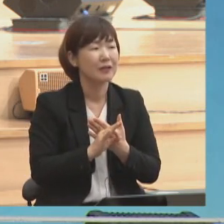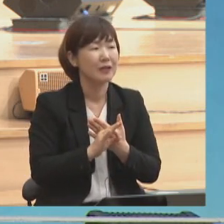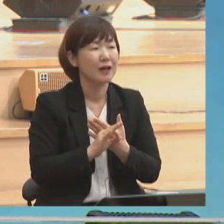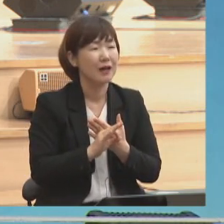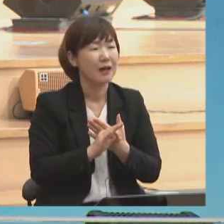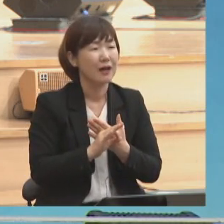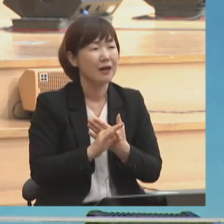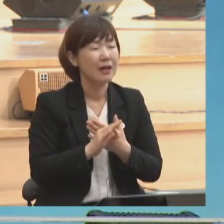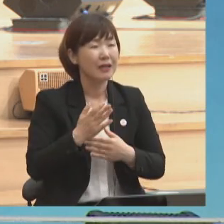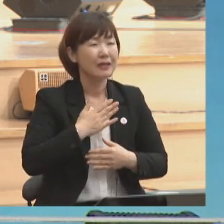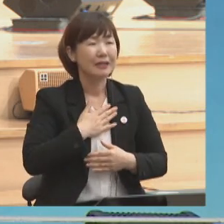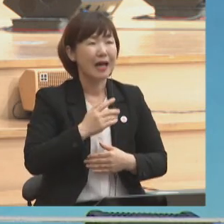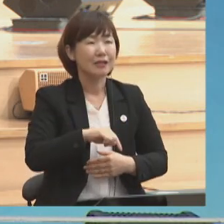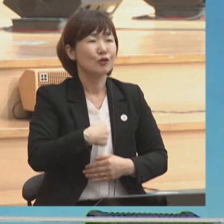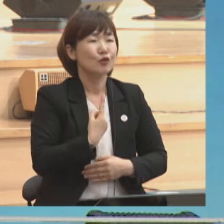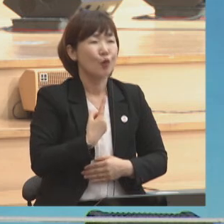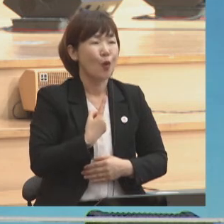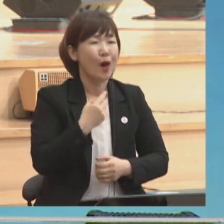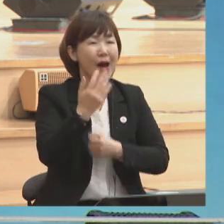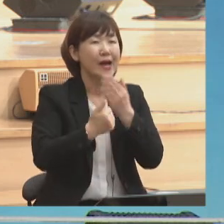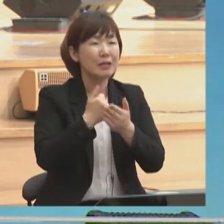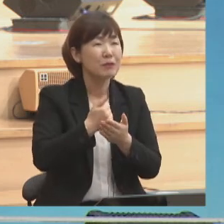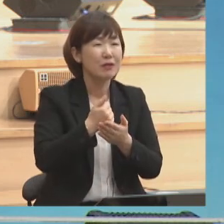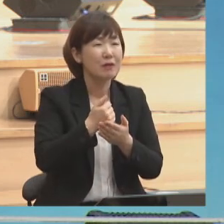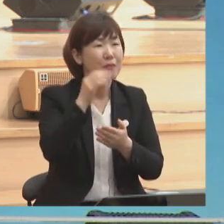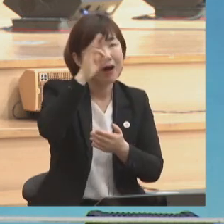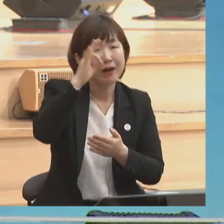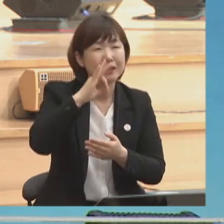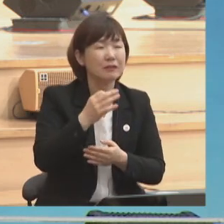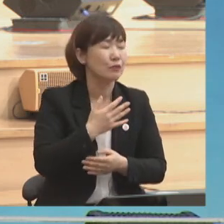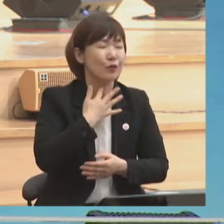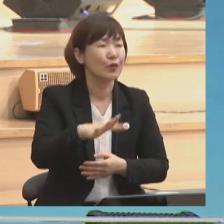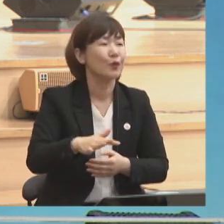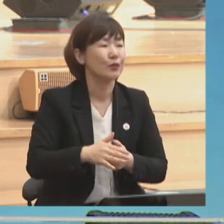한 번도 스스로 하나님을 찾아본 적이 없어요.